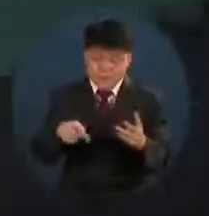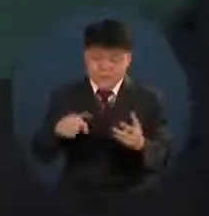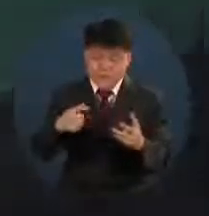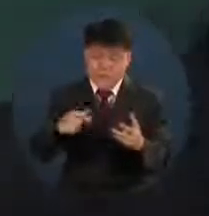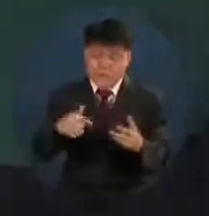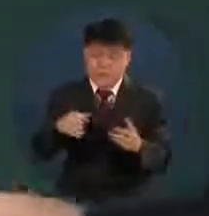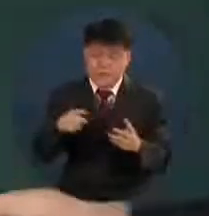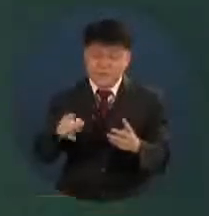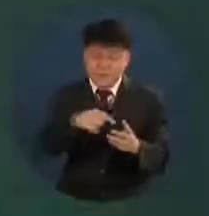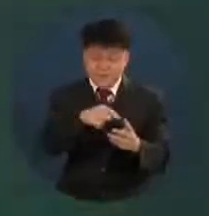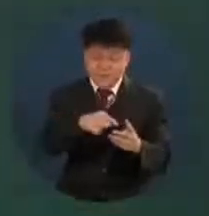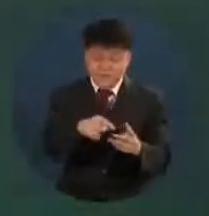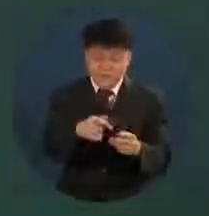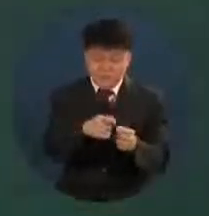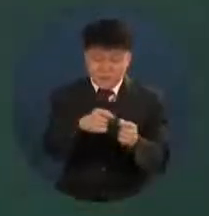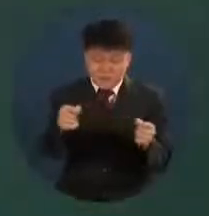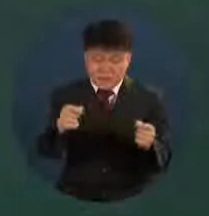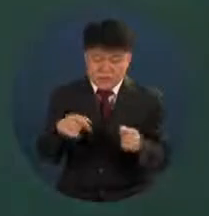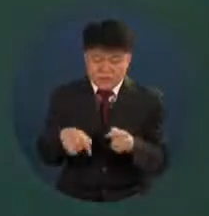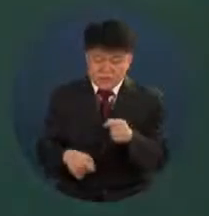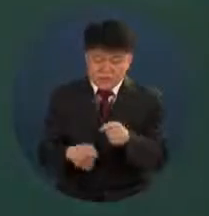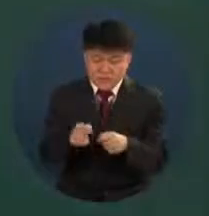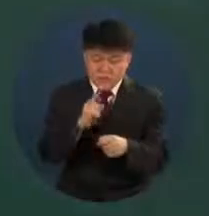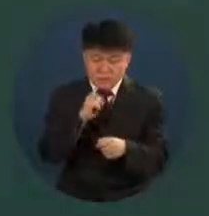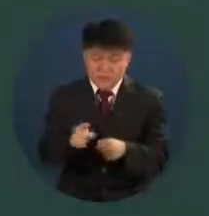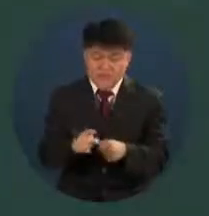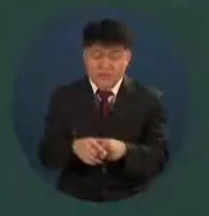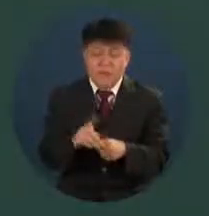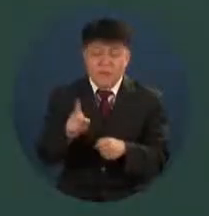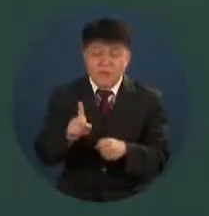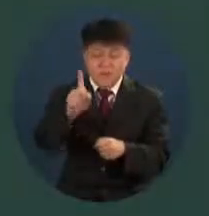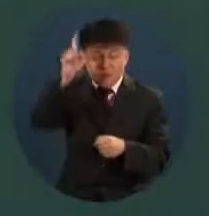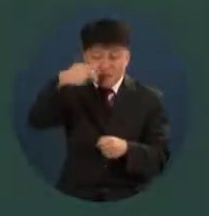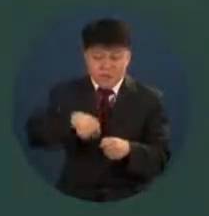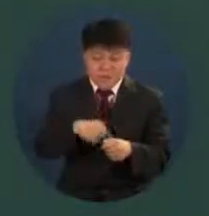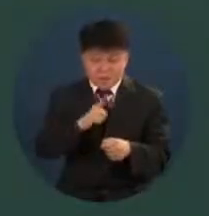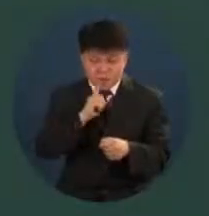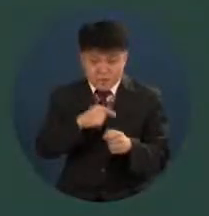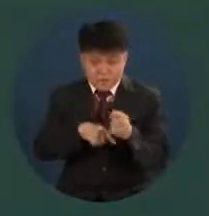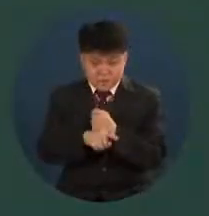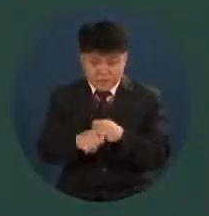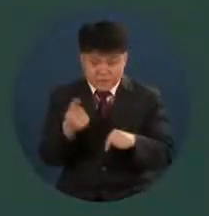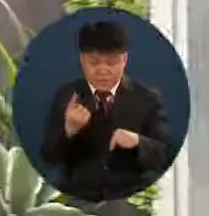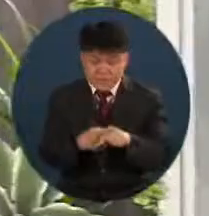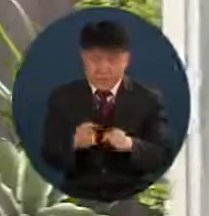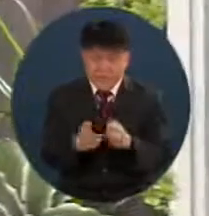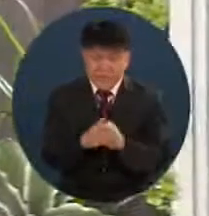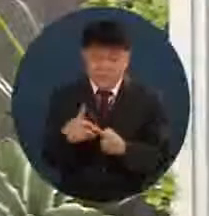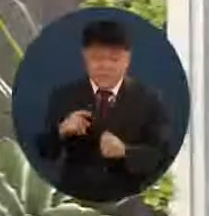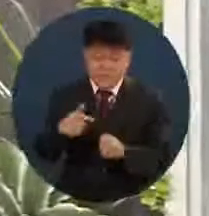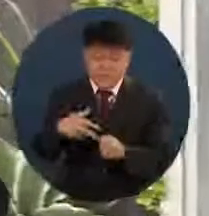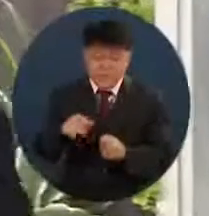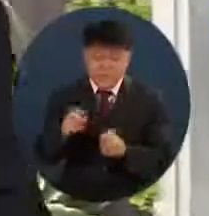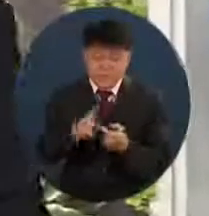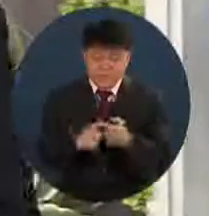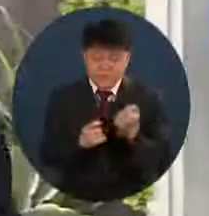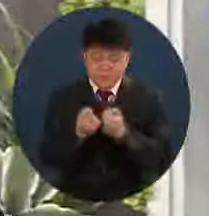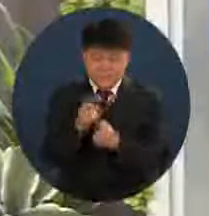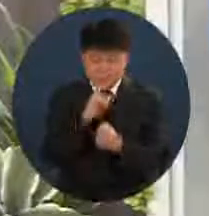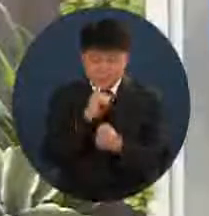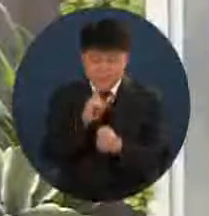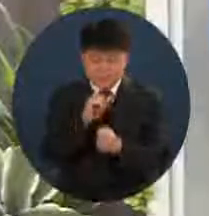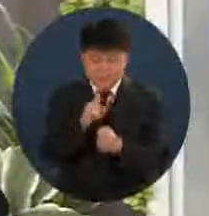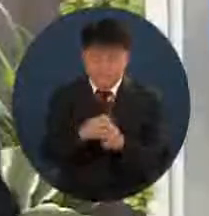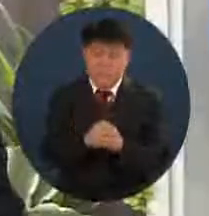곤괴는 아셔야 됩니다. 건곤이라고 하면은 곧 하늘과 땅을 말합니다. 그래서 천지를 말합니다. 그래서 우리 태극기는 전 세계